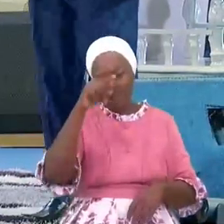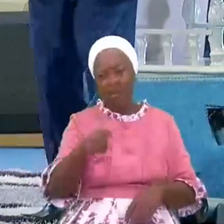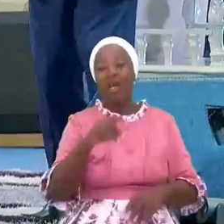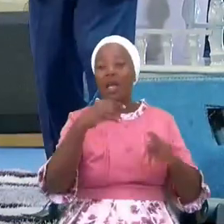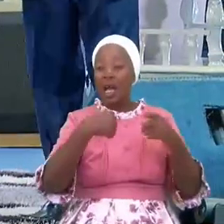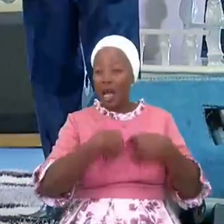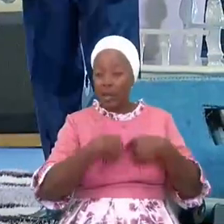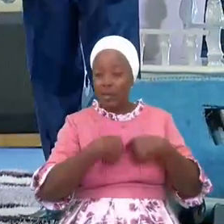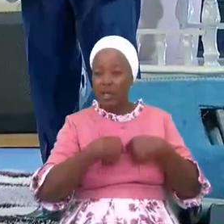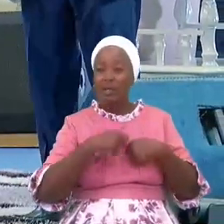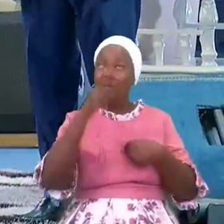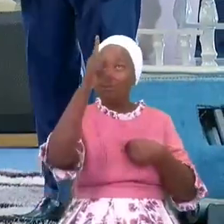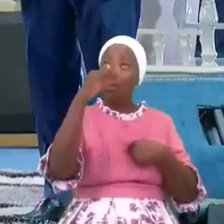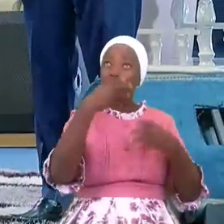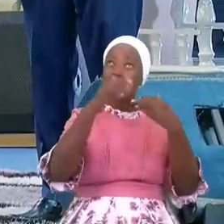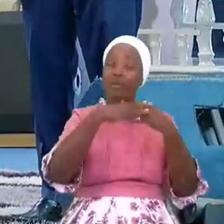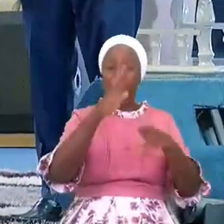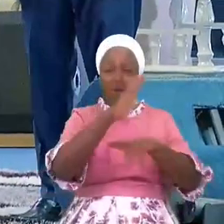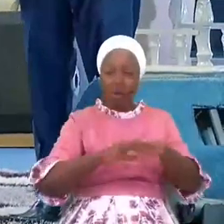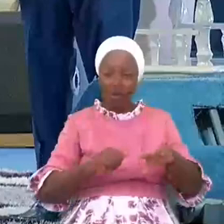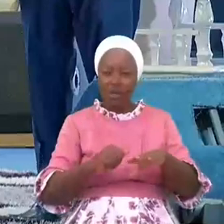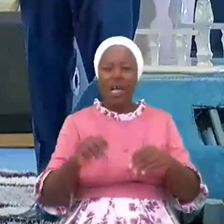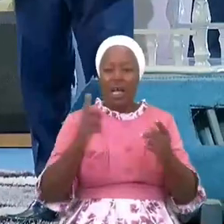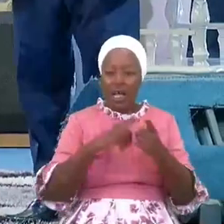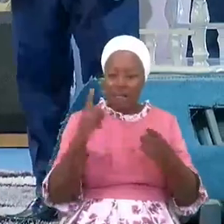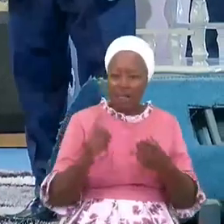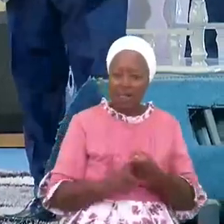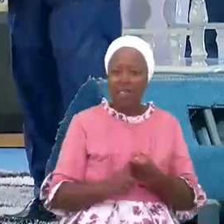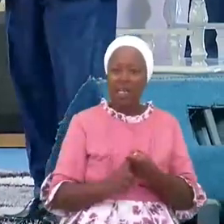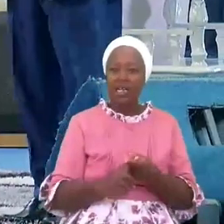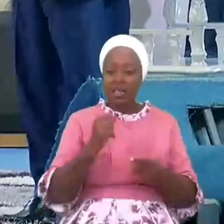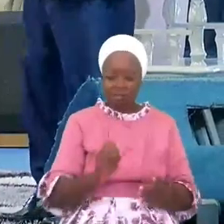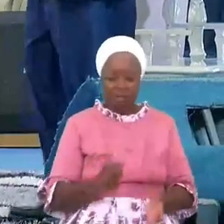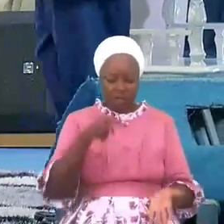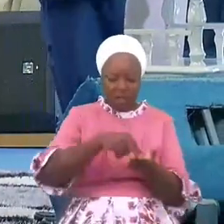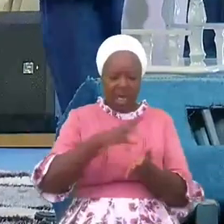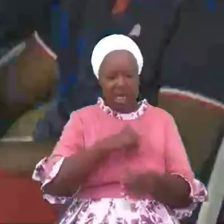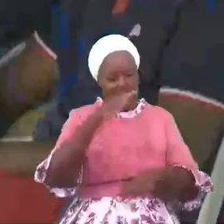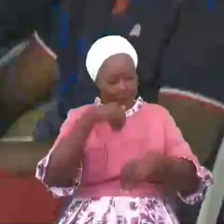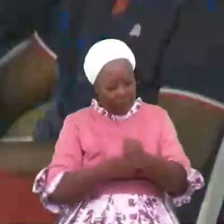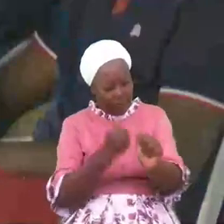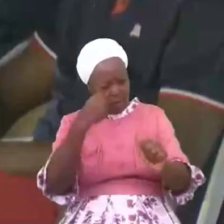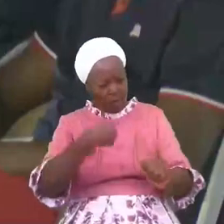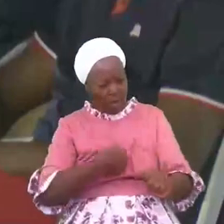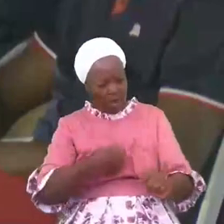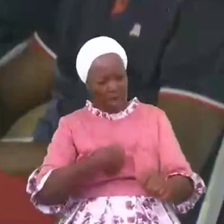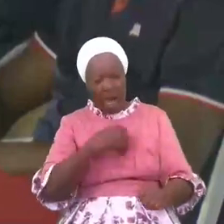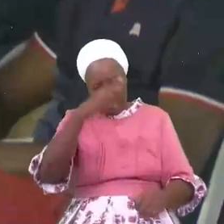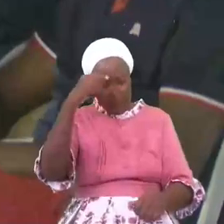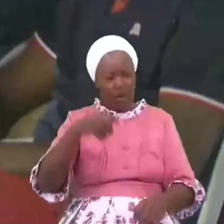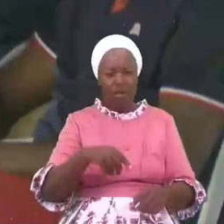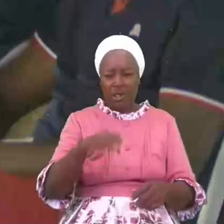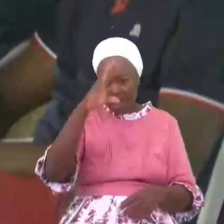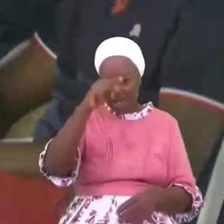appelé, il s'est levé, il m'a suivi, et parce qu'il m'a suivi, sans se soucier de ce que les